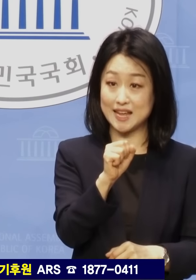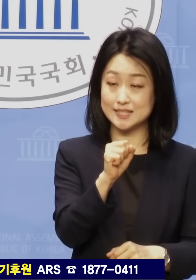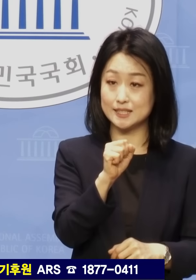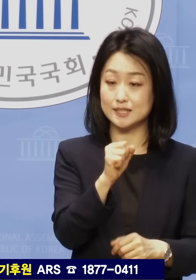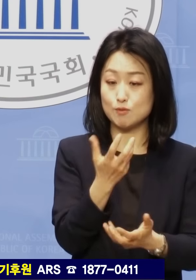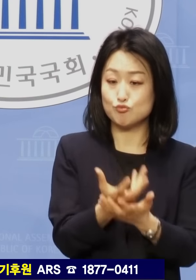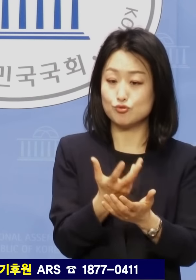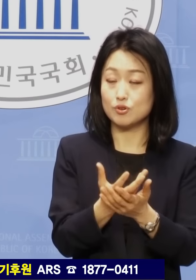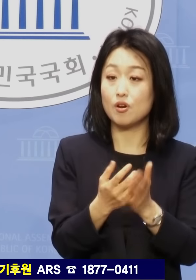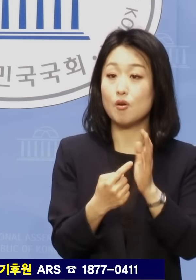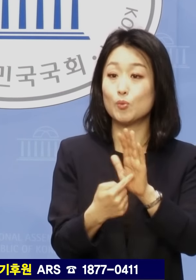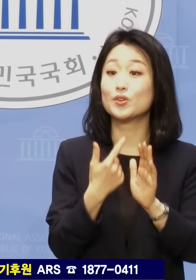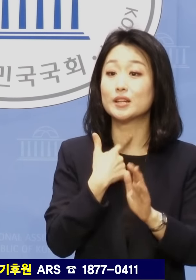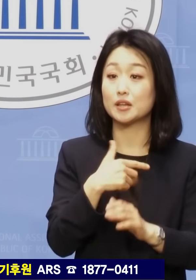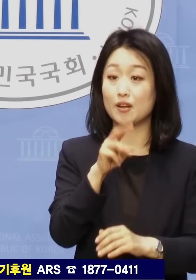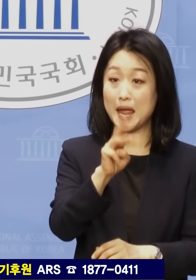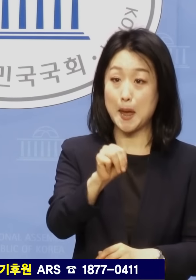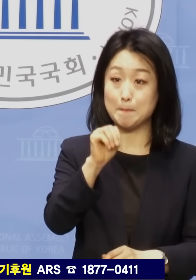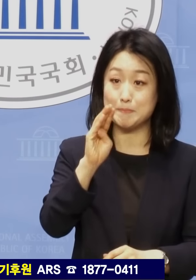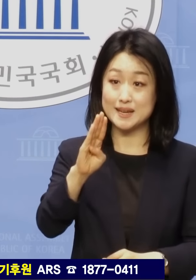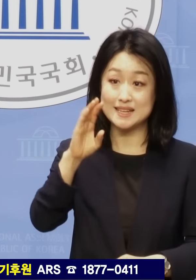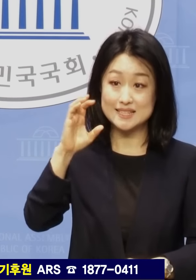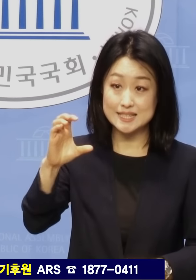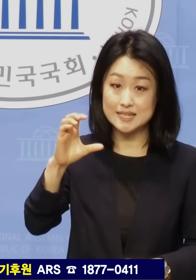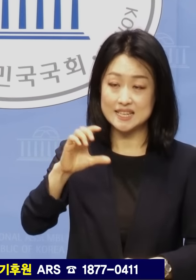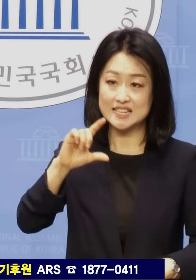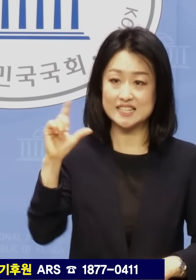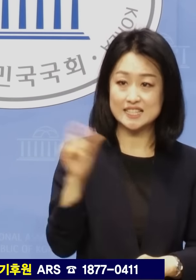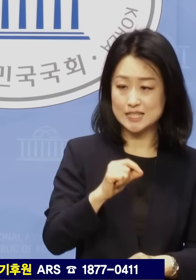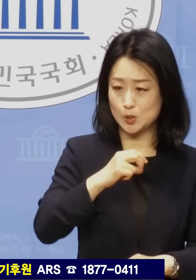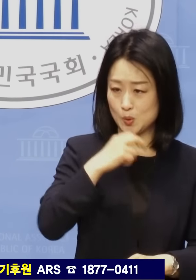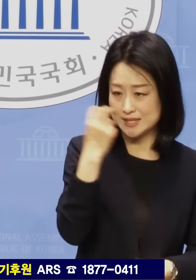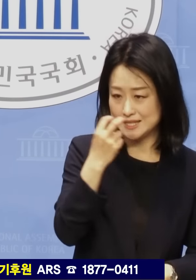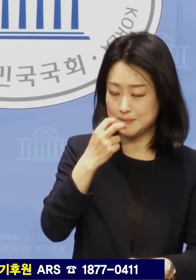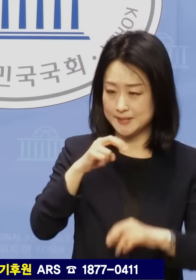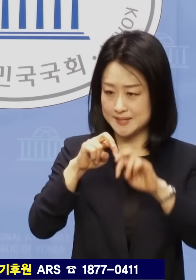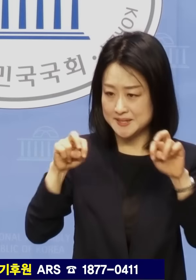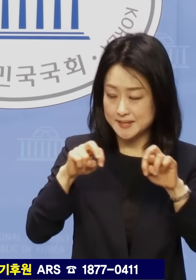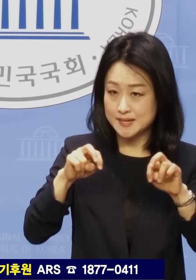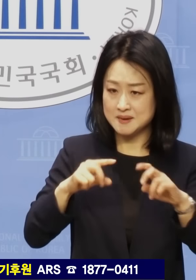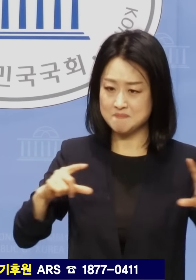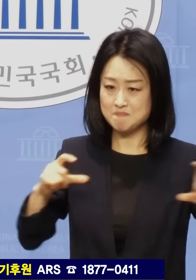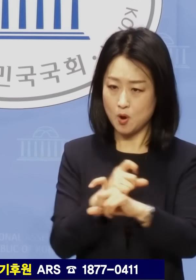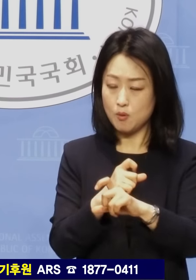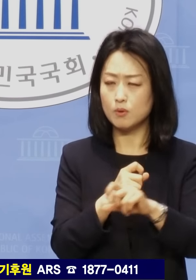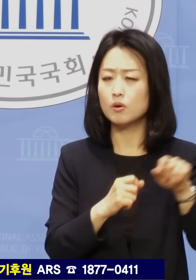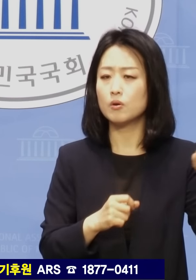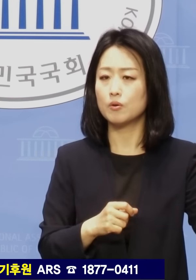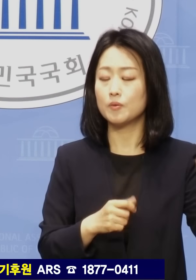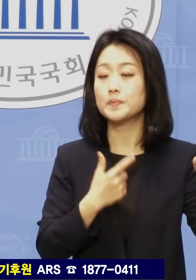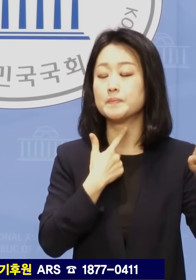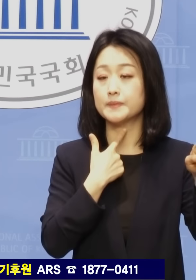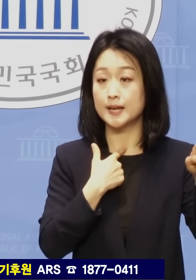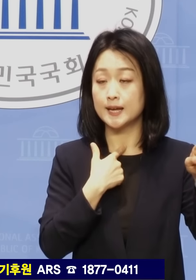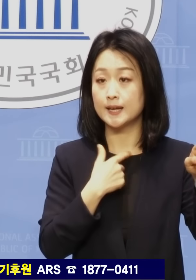보도한 MBC 신속 심의에 다시 올리며 보복을 자행하고